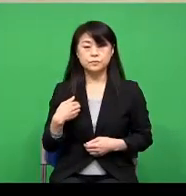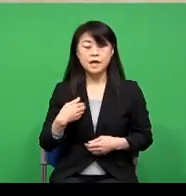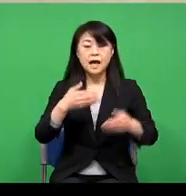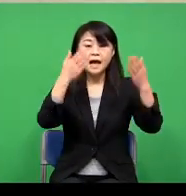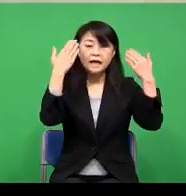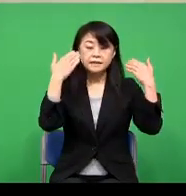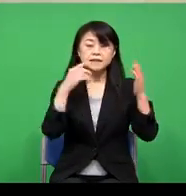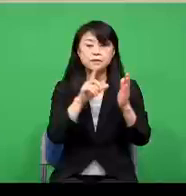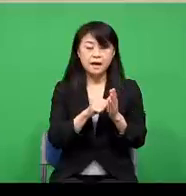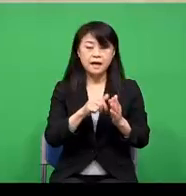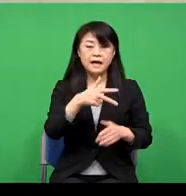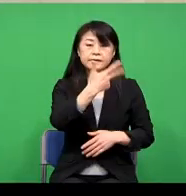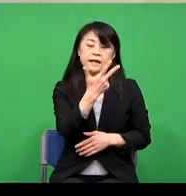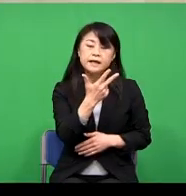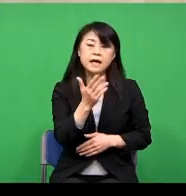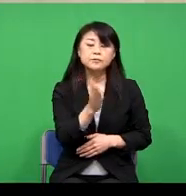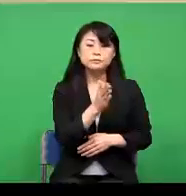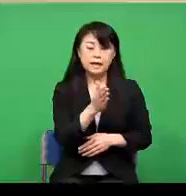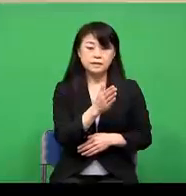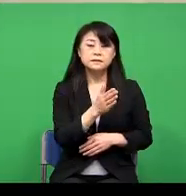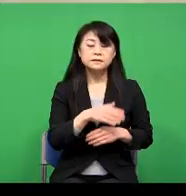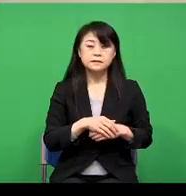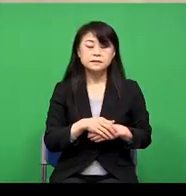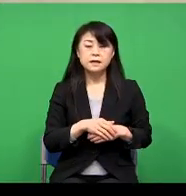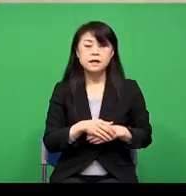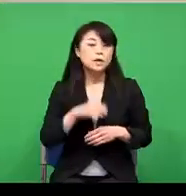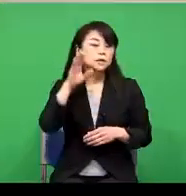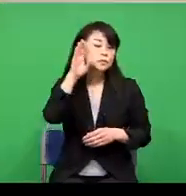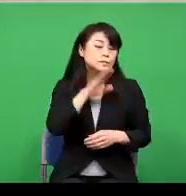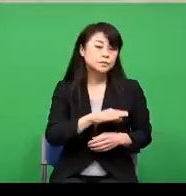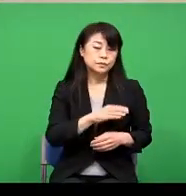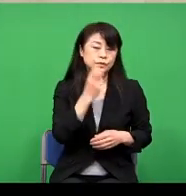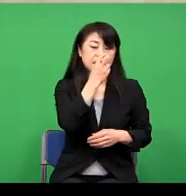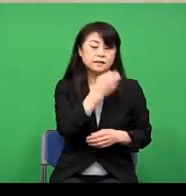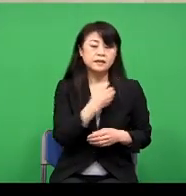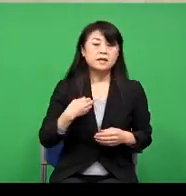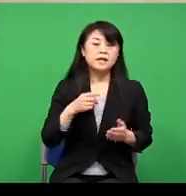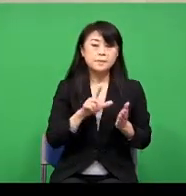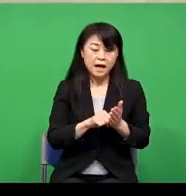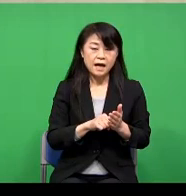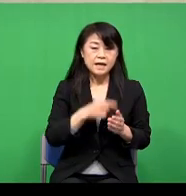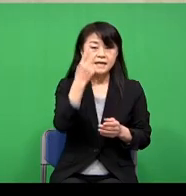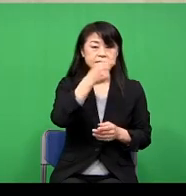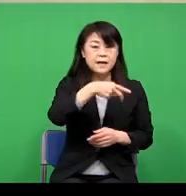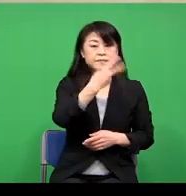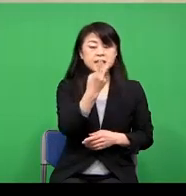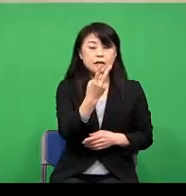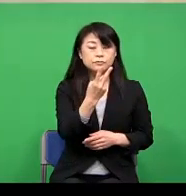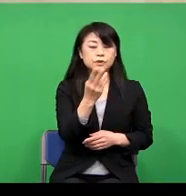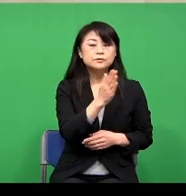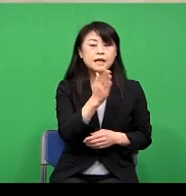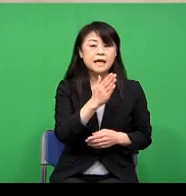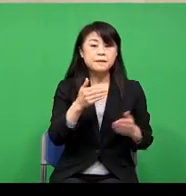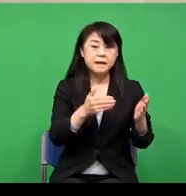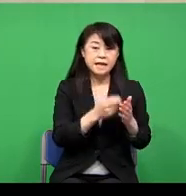まあ、日本の地方の中では、まあ、トップクラスで PCR 検査体制も整備、してる県だということにな